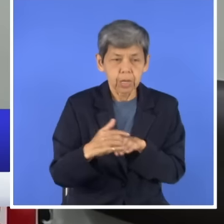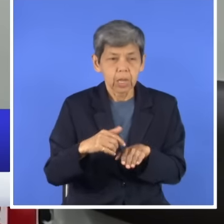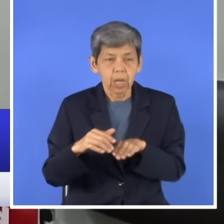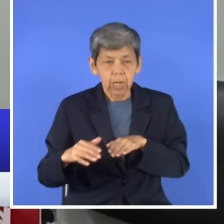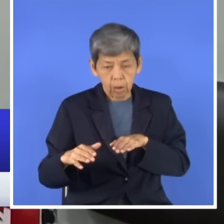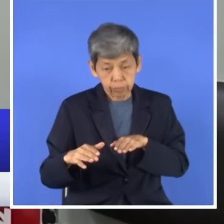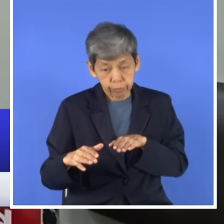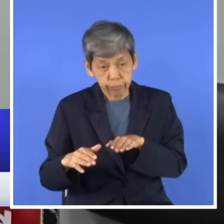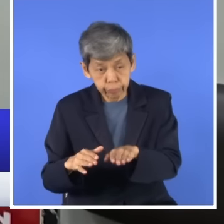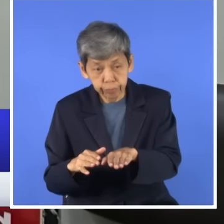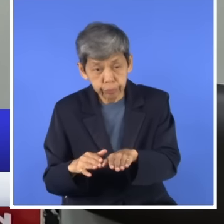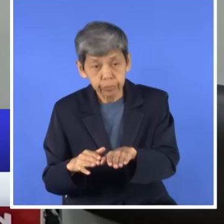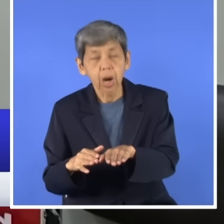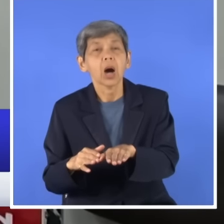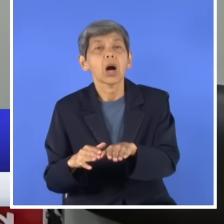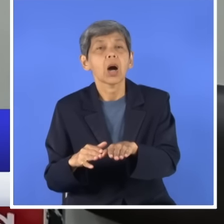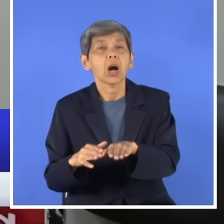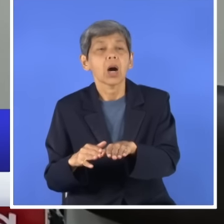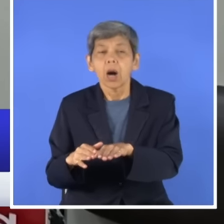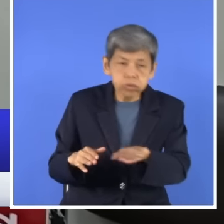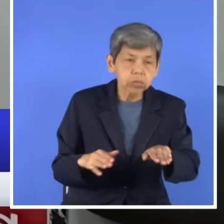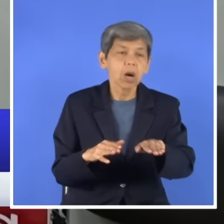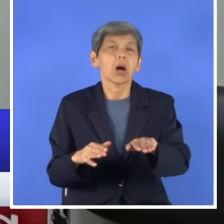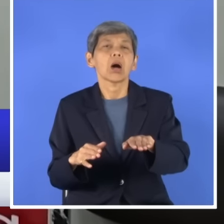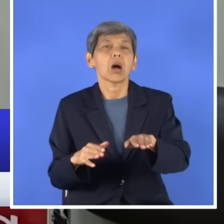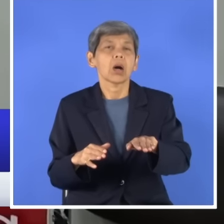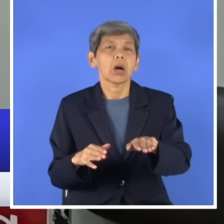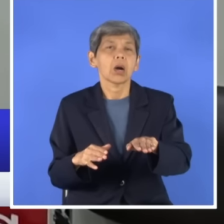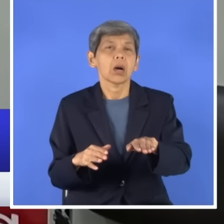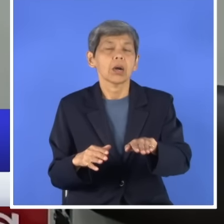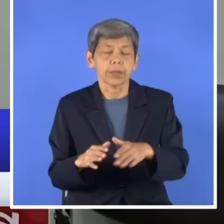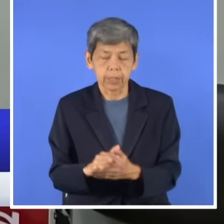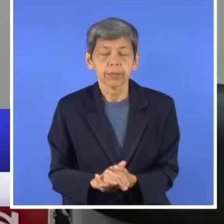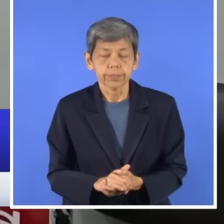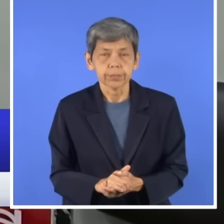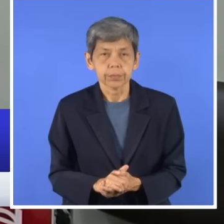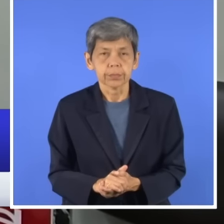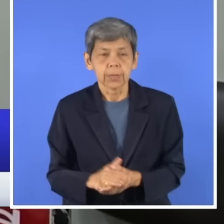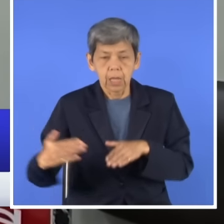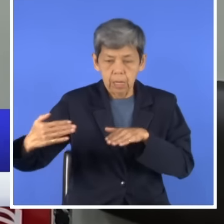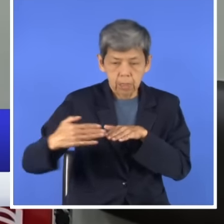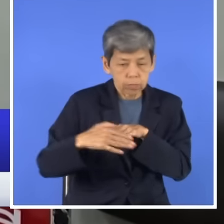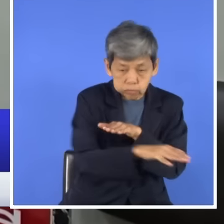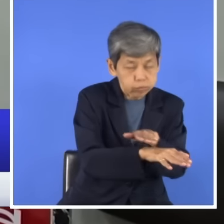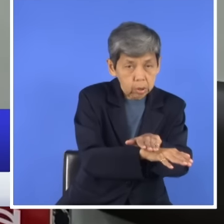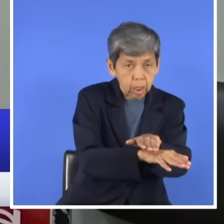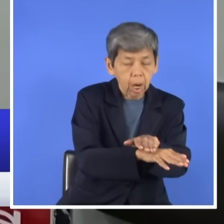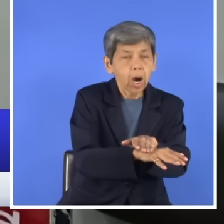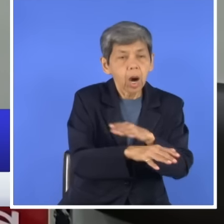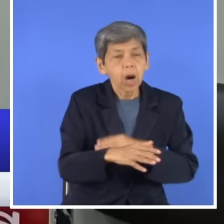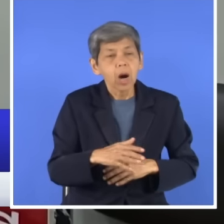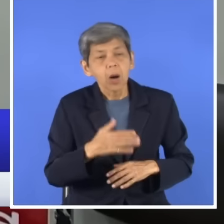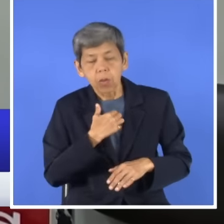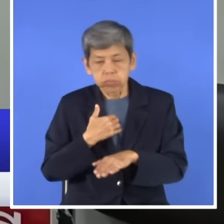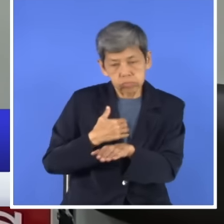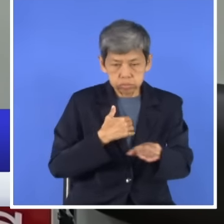เขาแซงมาพบแล้วเขาตกกับตัวขังใส่รถผมแล้ว ไม่มีสาเหตุเกิดขึ้น แล้วผมก็แค่จะแซงนี่ครับเขาก็โยกร